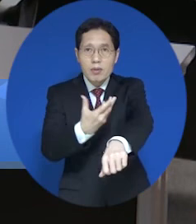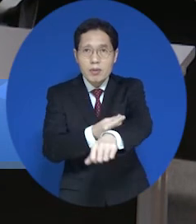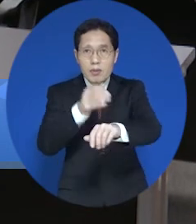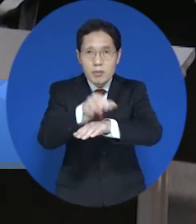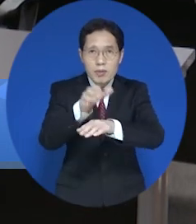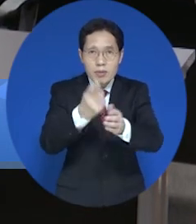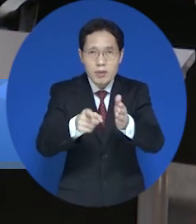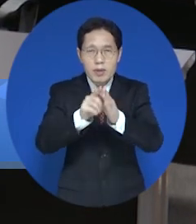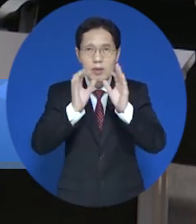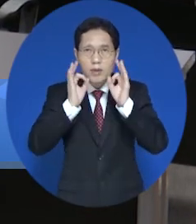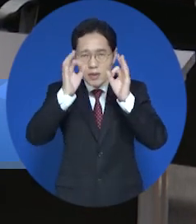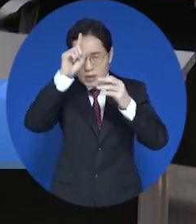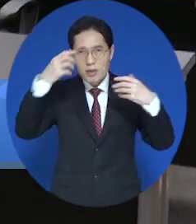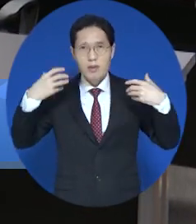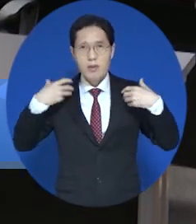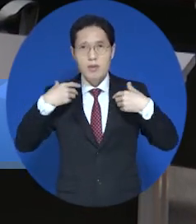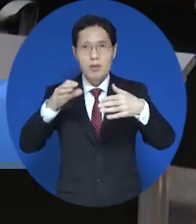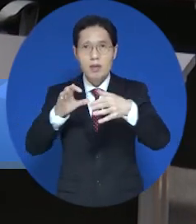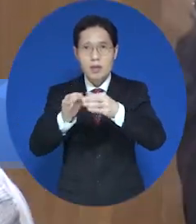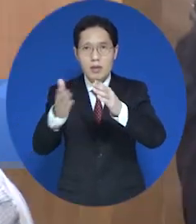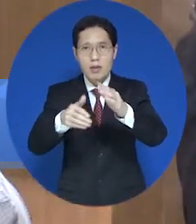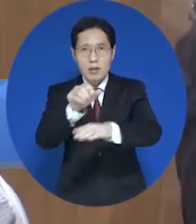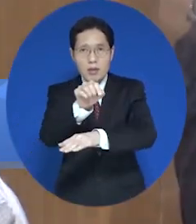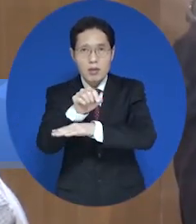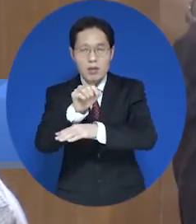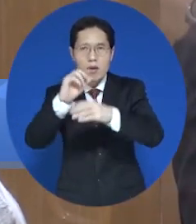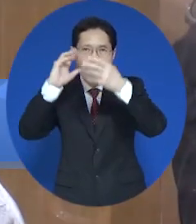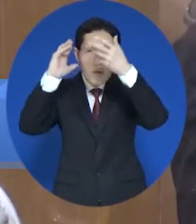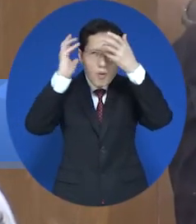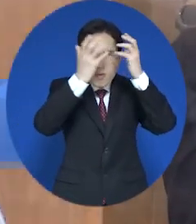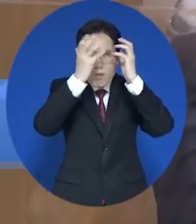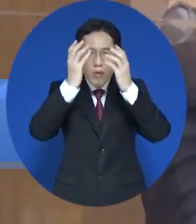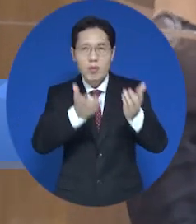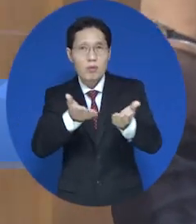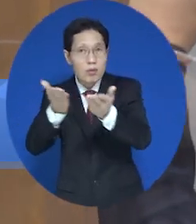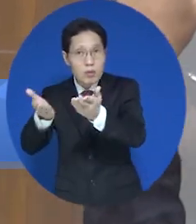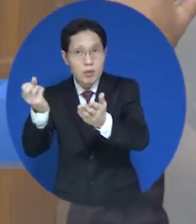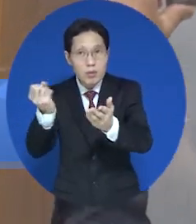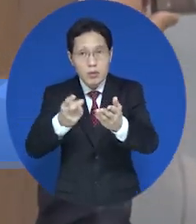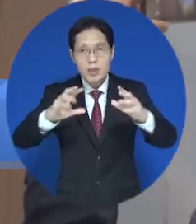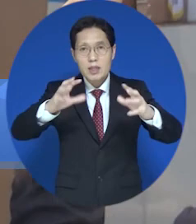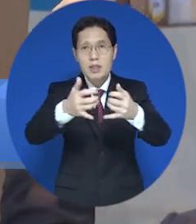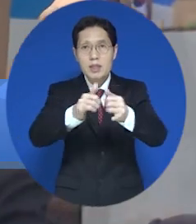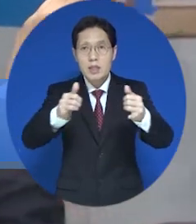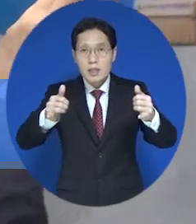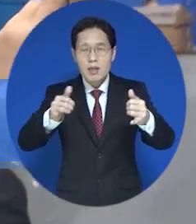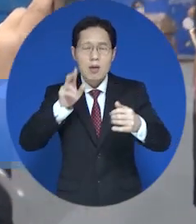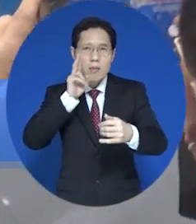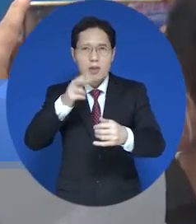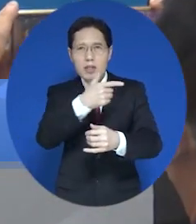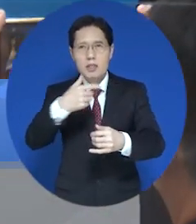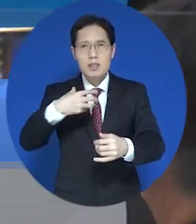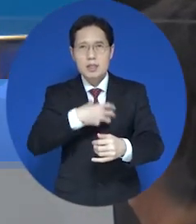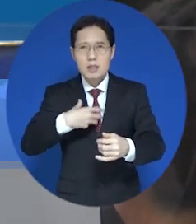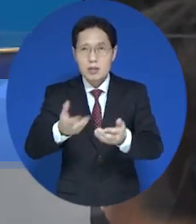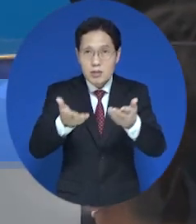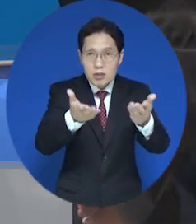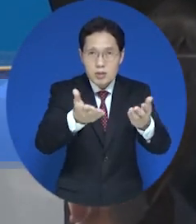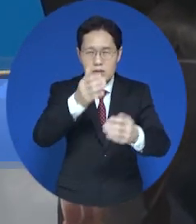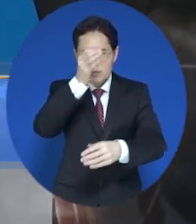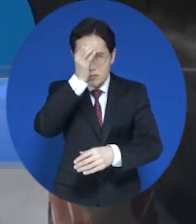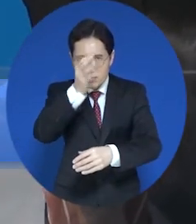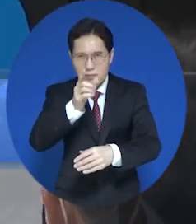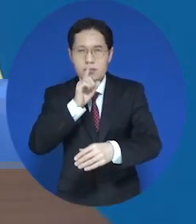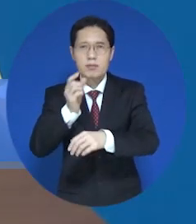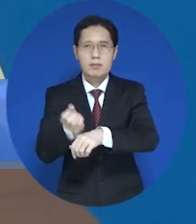구매를 위해 애쓰는 정부의 관계 공무원에게 혼선을 준 점과 국민에게 깊은 심려를 안긴 점에 대해 죄송함을